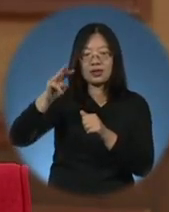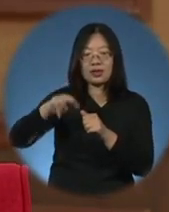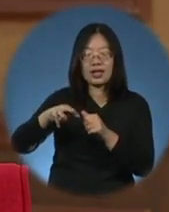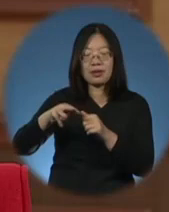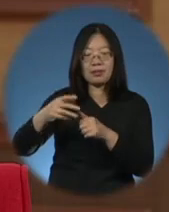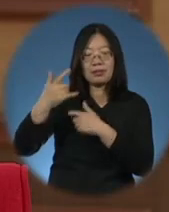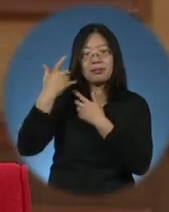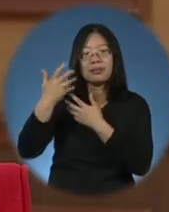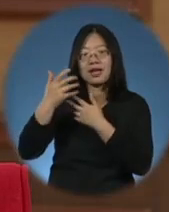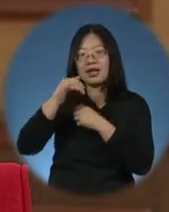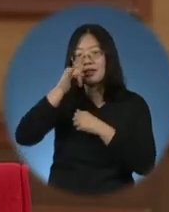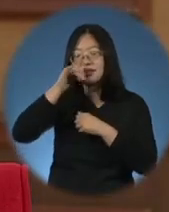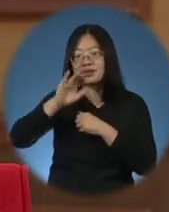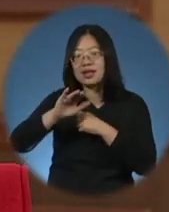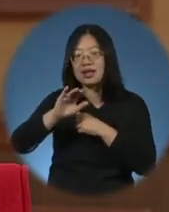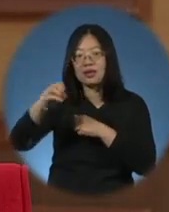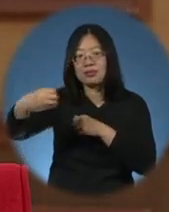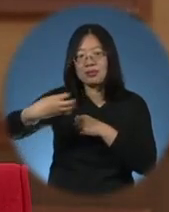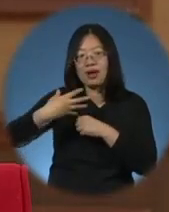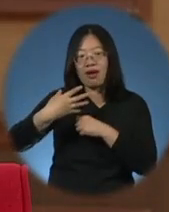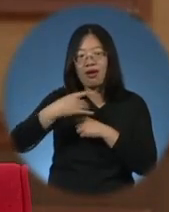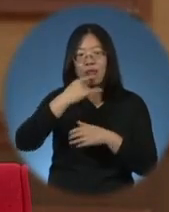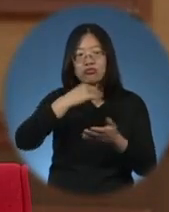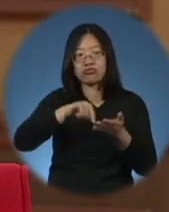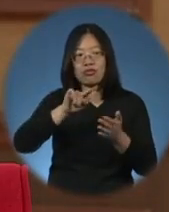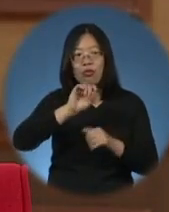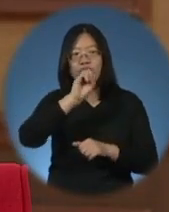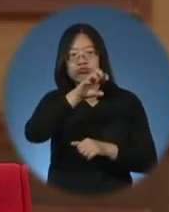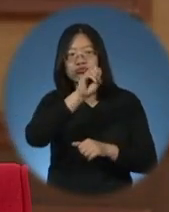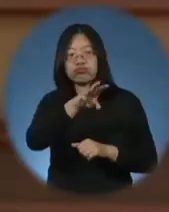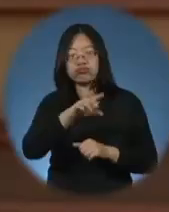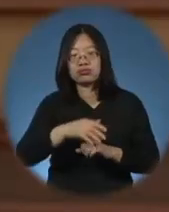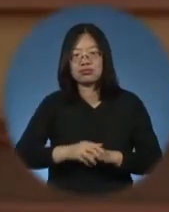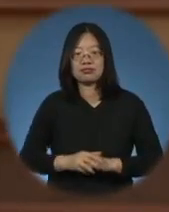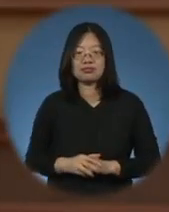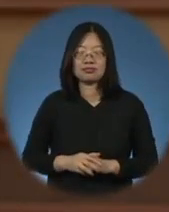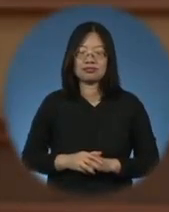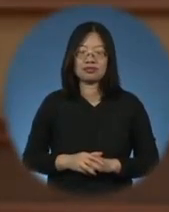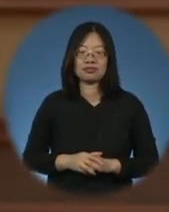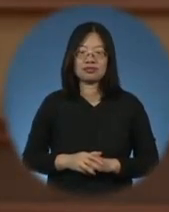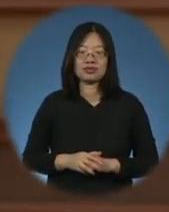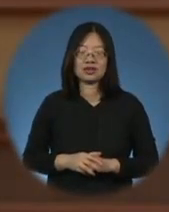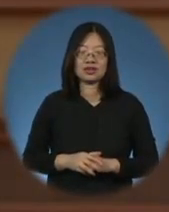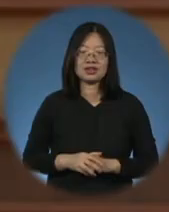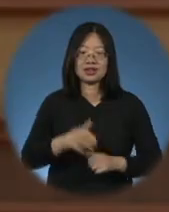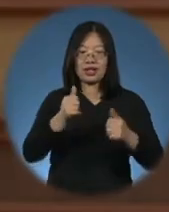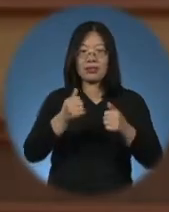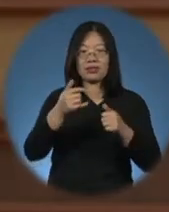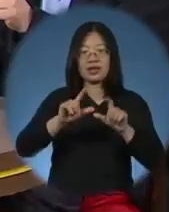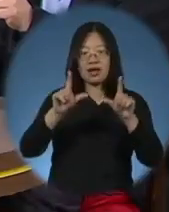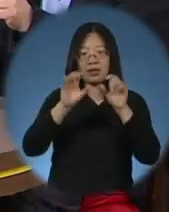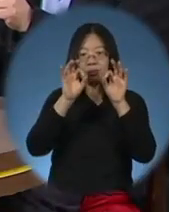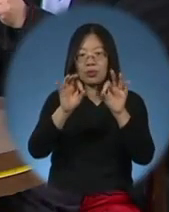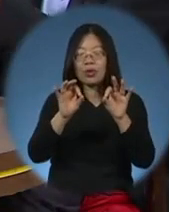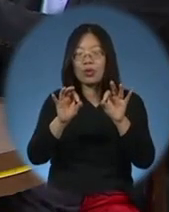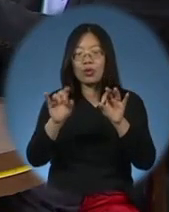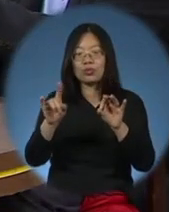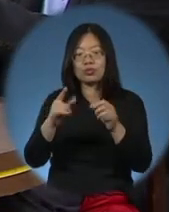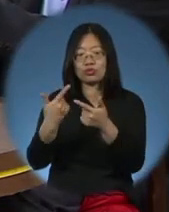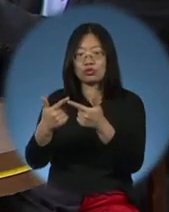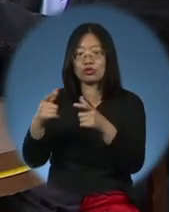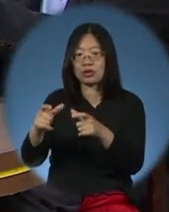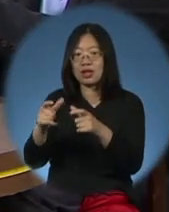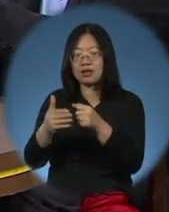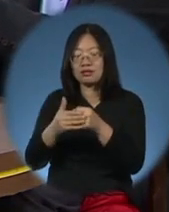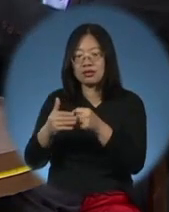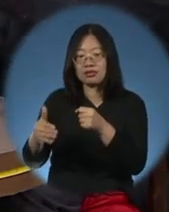예, 예. 근데 그 친구 이야기가 롯데가 불리하다고 저한테 막 얘기를 했어요. 일정표를 보니까? 예, 왜냐하면 롯데는 그 부산에